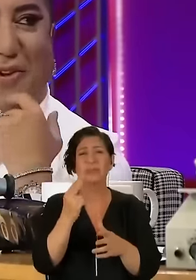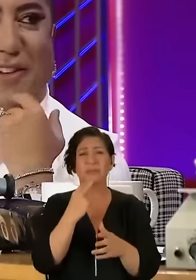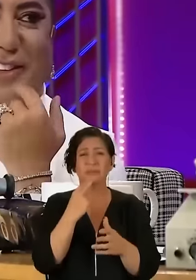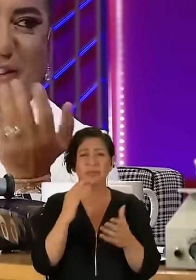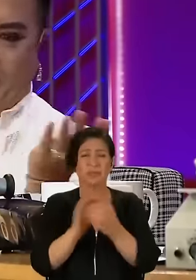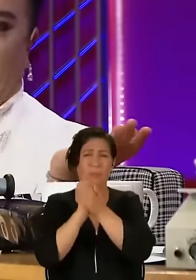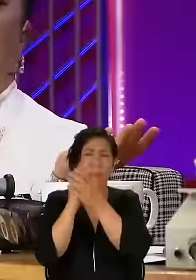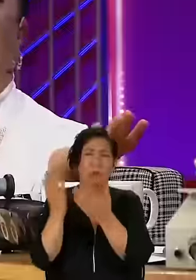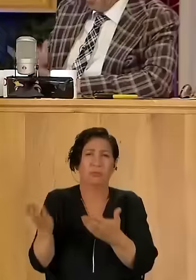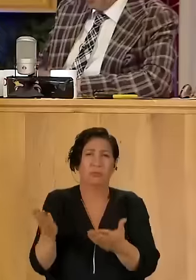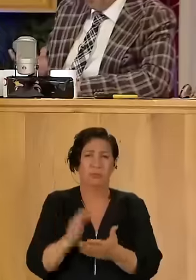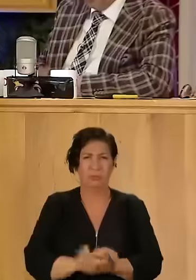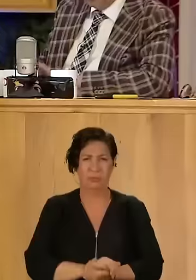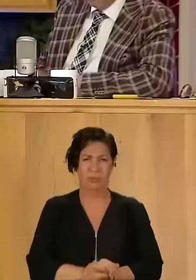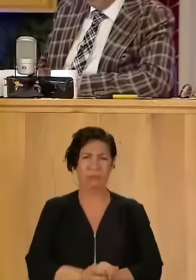şampiyon.